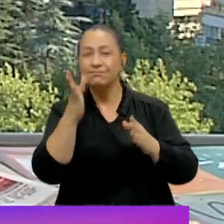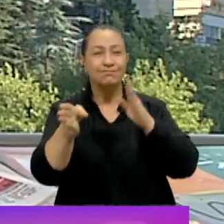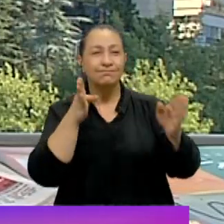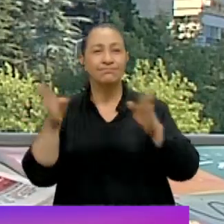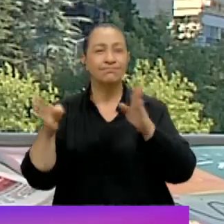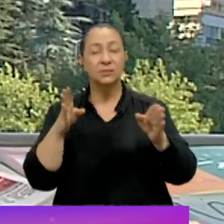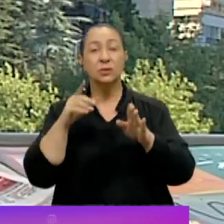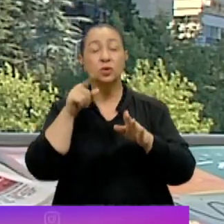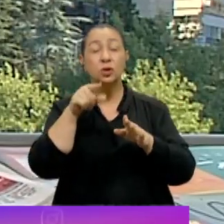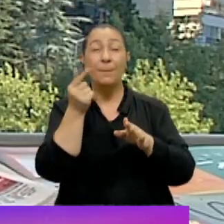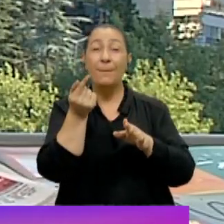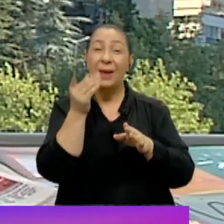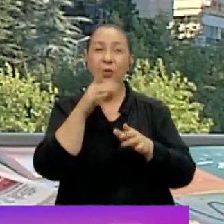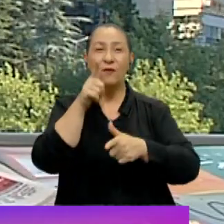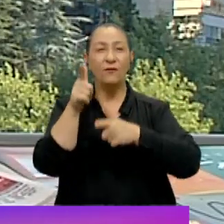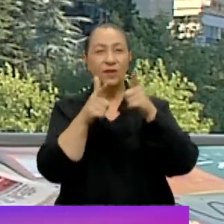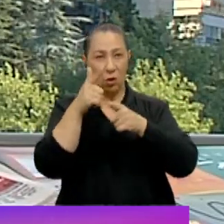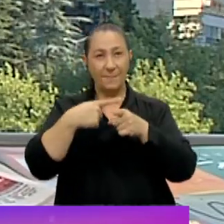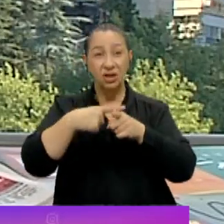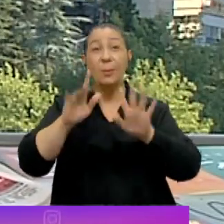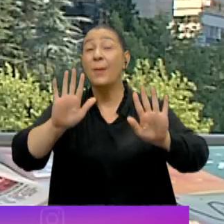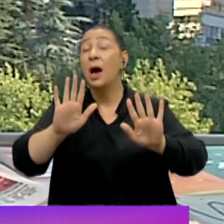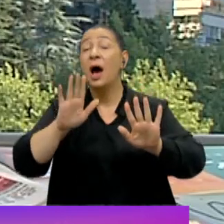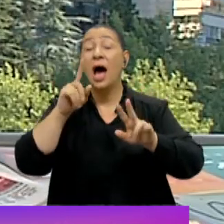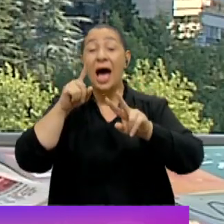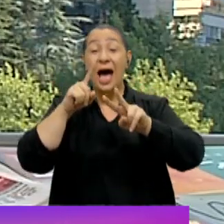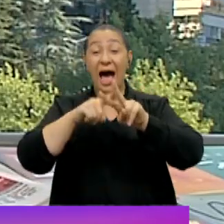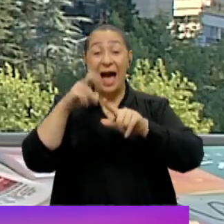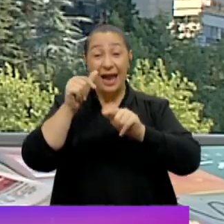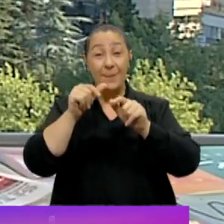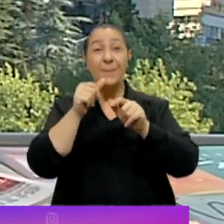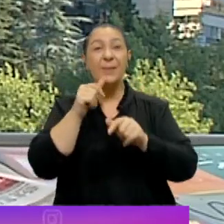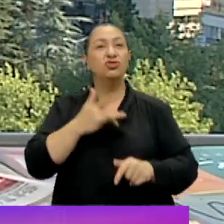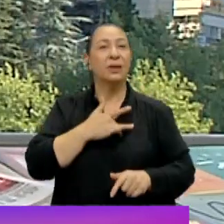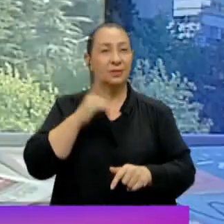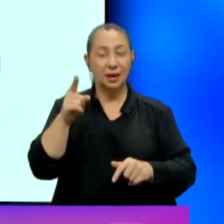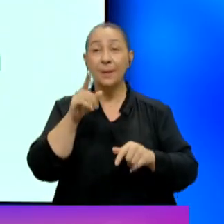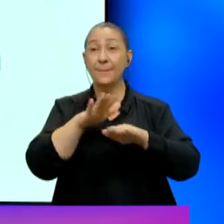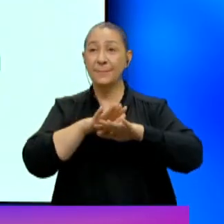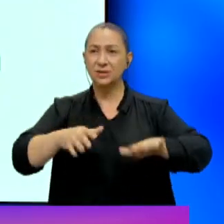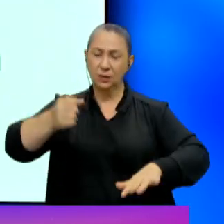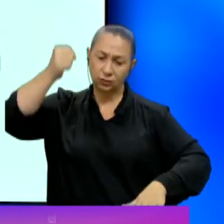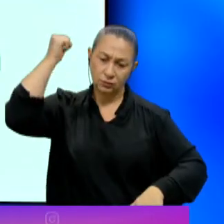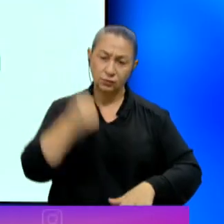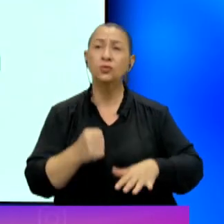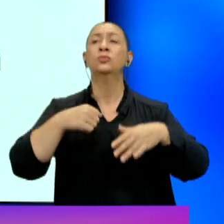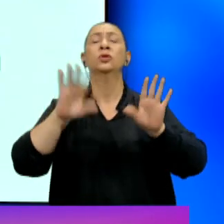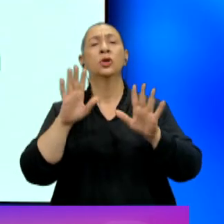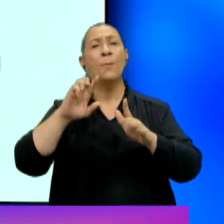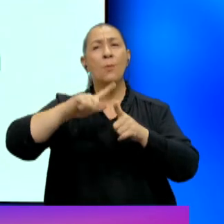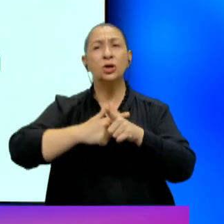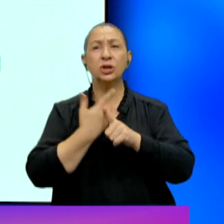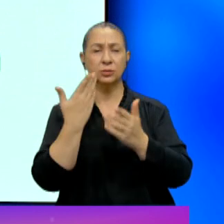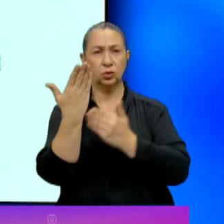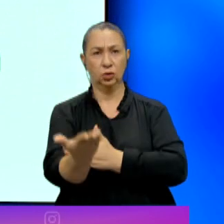şöyle bir, aslında birazdan o videoyu paylaşacağım ama Ali Babacan'ın mesajına bakmak istiyorum. Masaya yumruğumuzu vurmuyoruz,